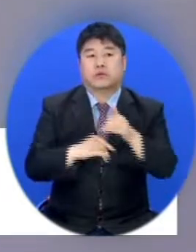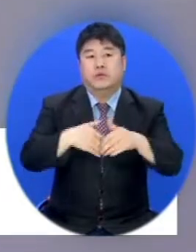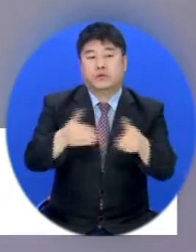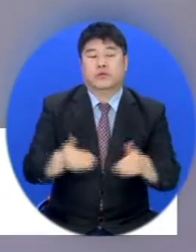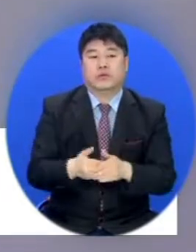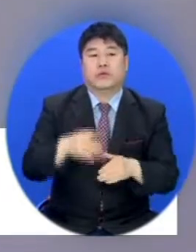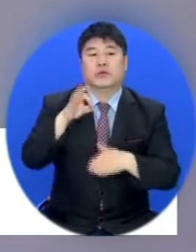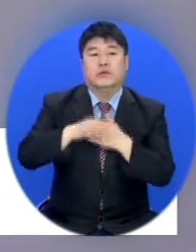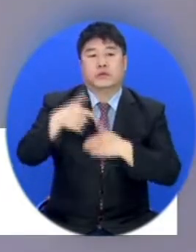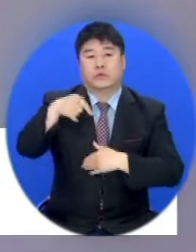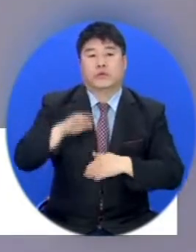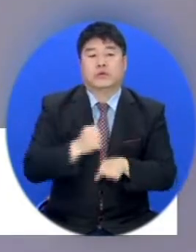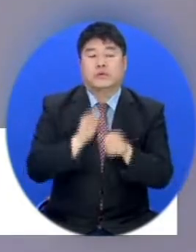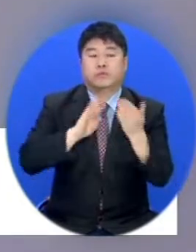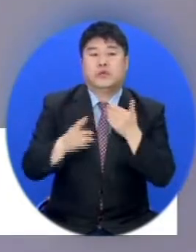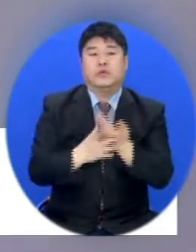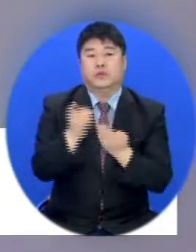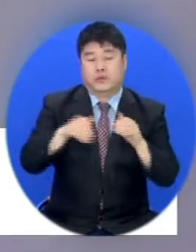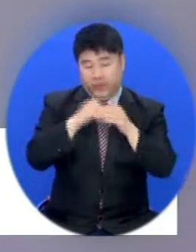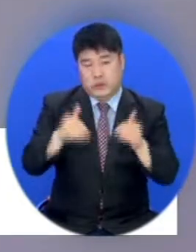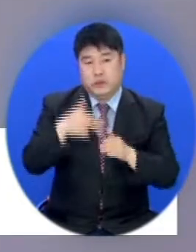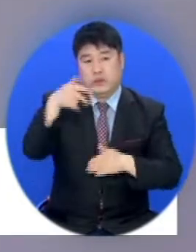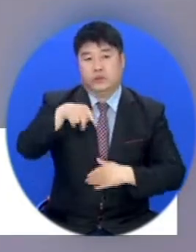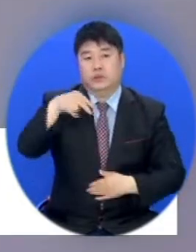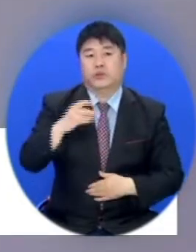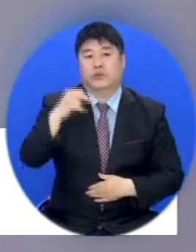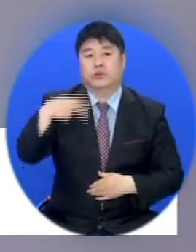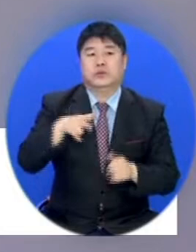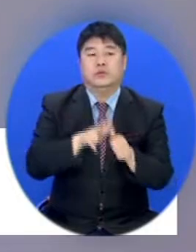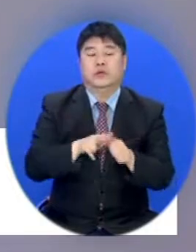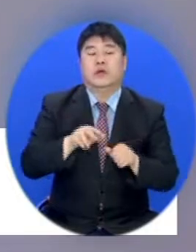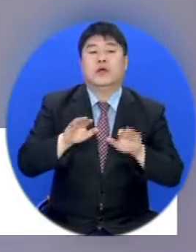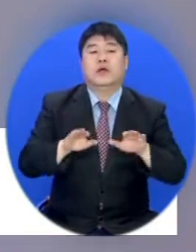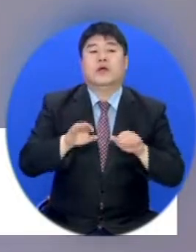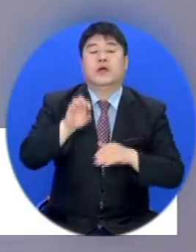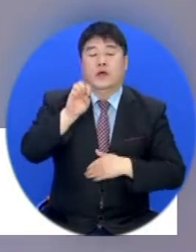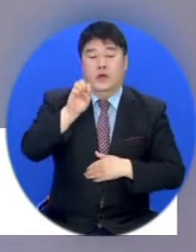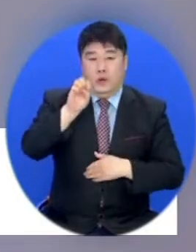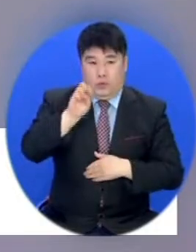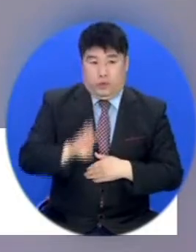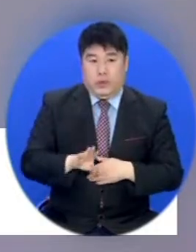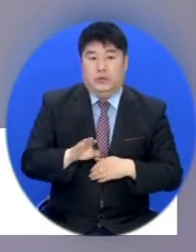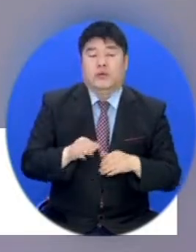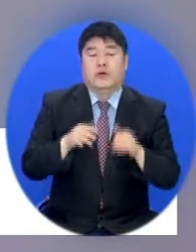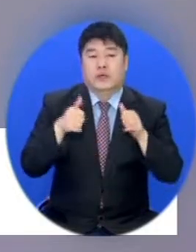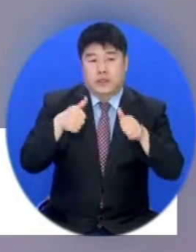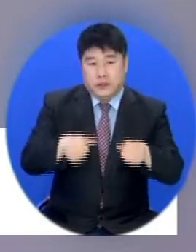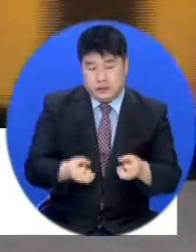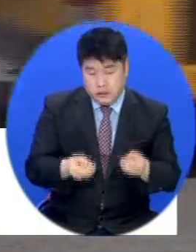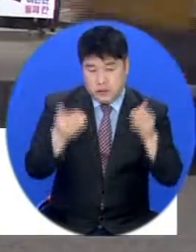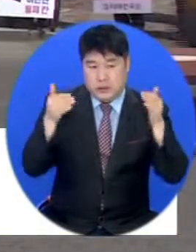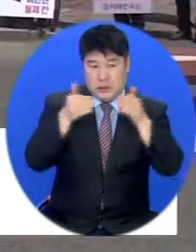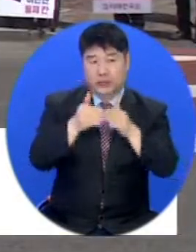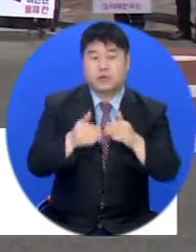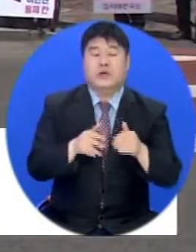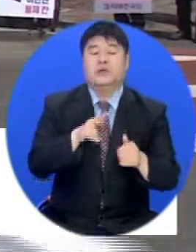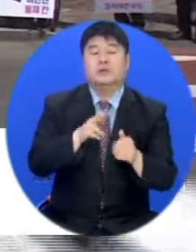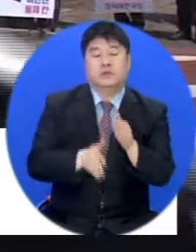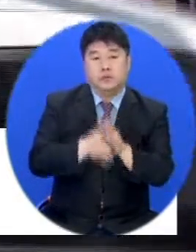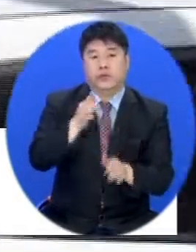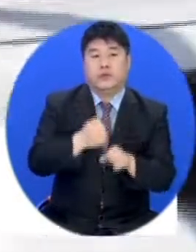출마한 미래통합당 주동식 후보가 TV토론에서 광주는 제사에 매달리는 도시라며 5.18을